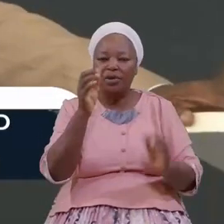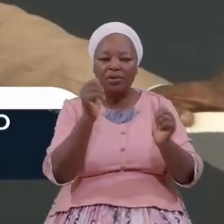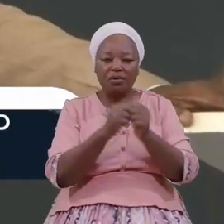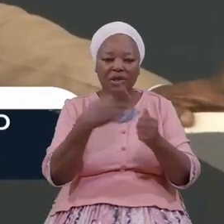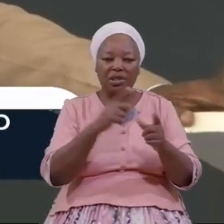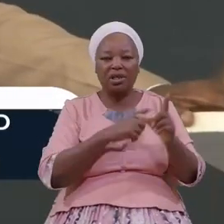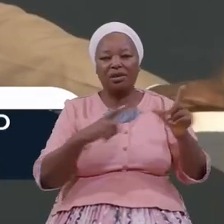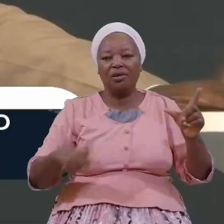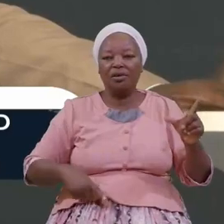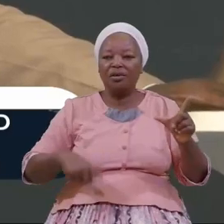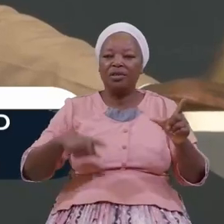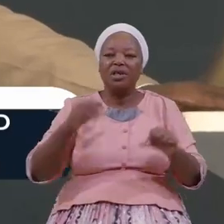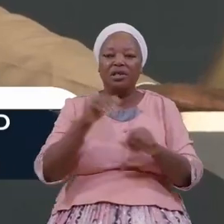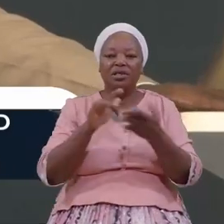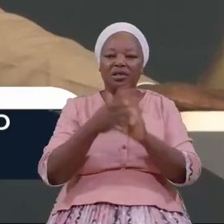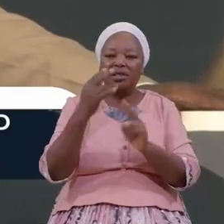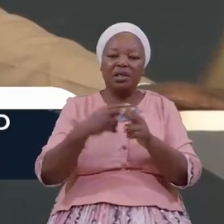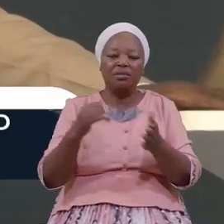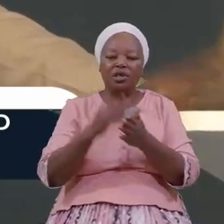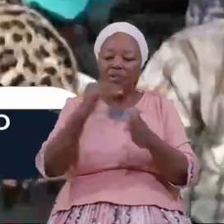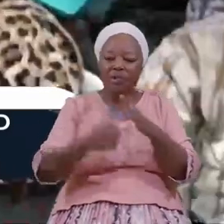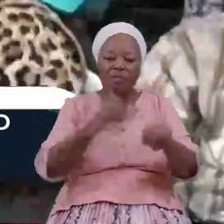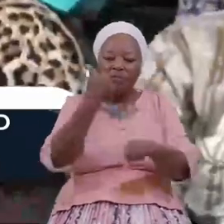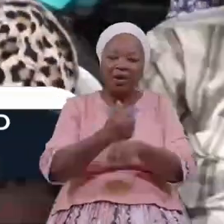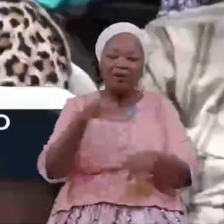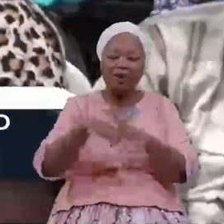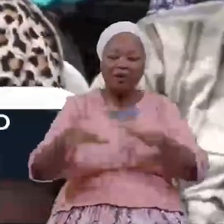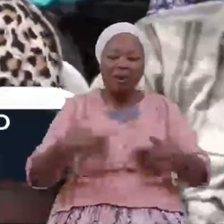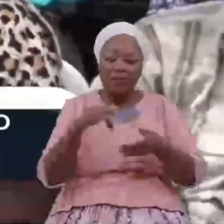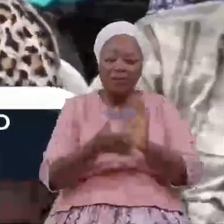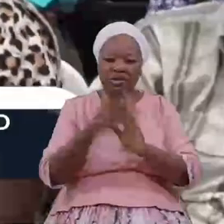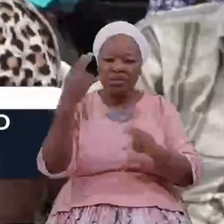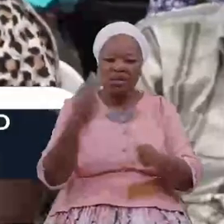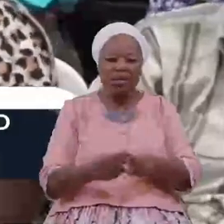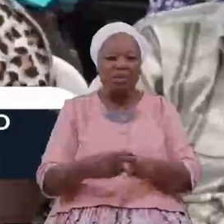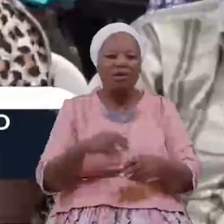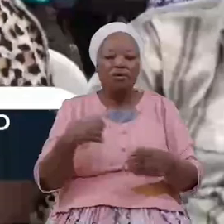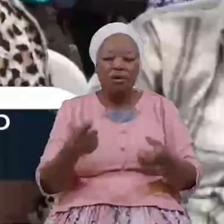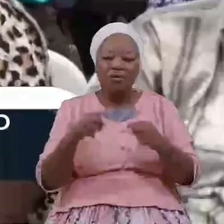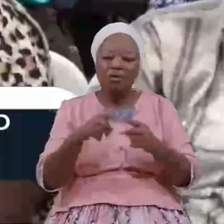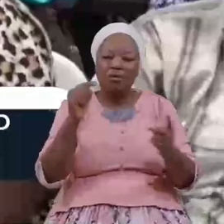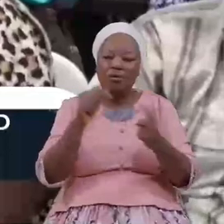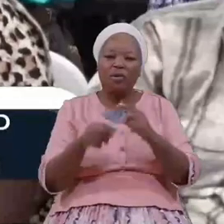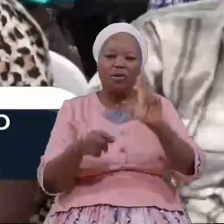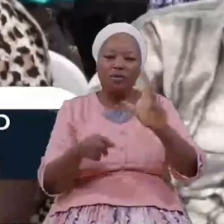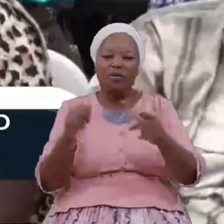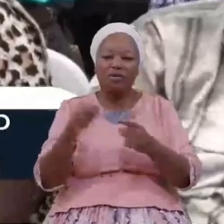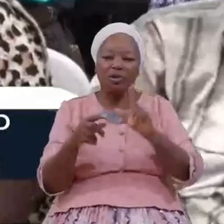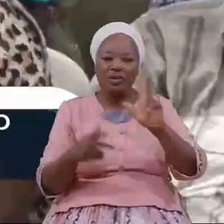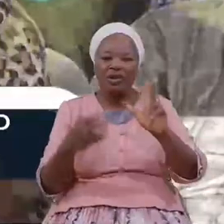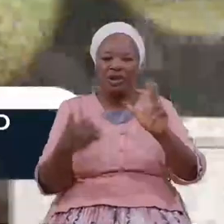Seigneur. Puisse cela être confirmé dans votre vie au nom de Jésus. Allons au troisième point